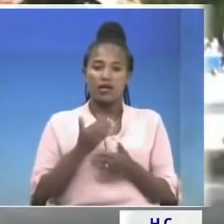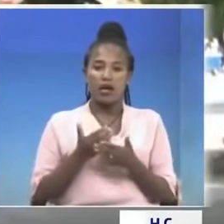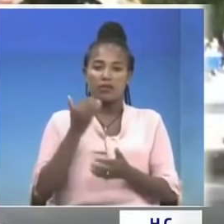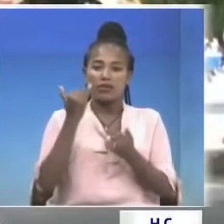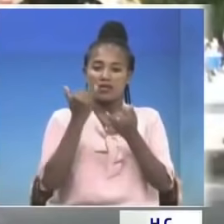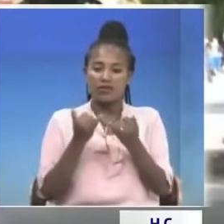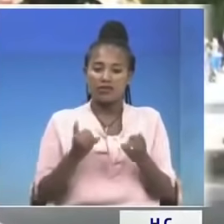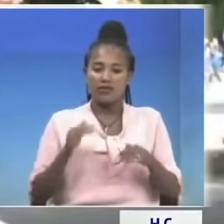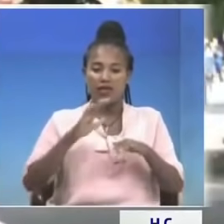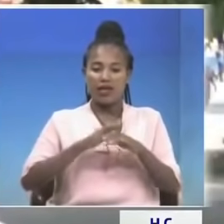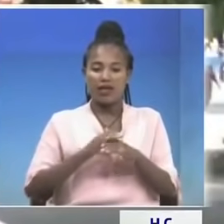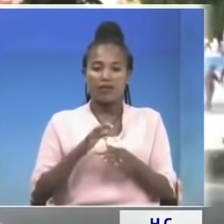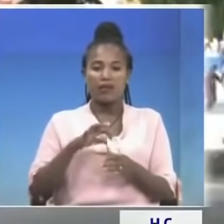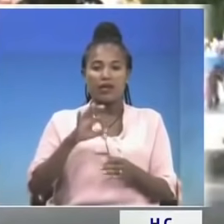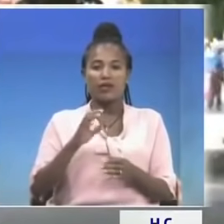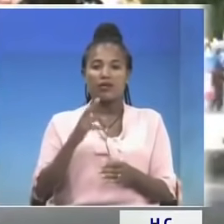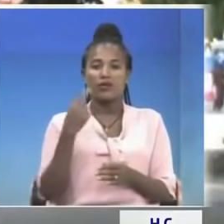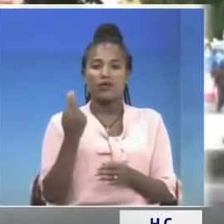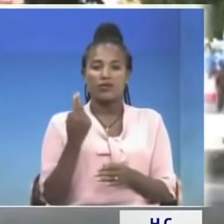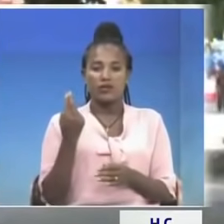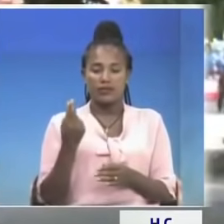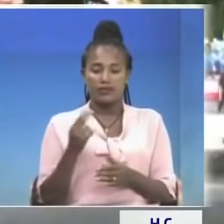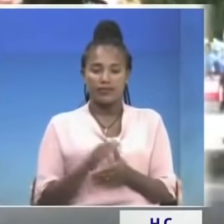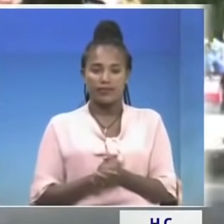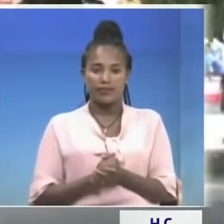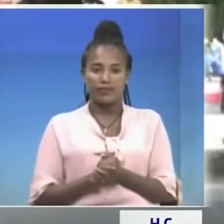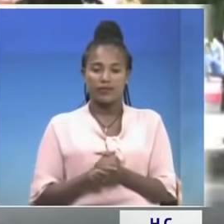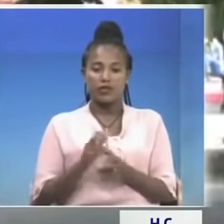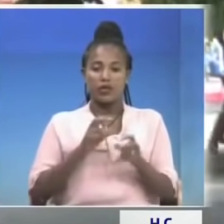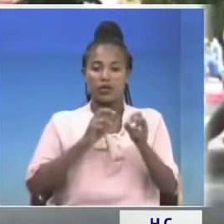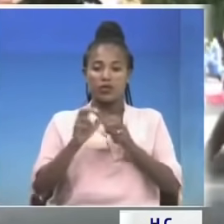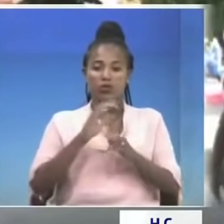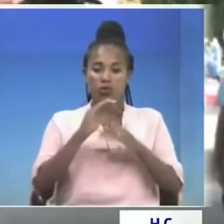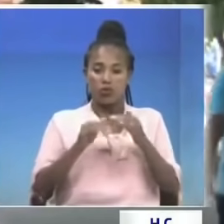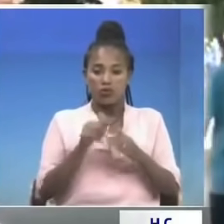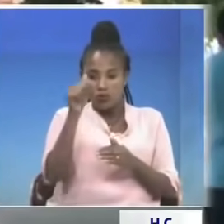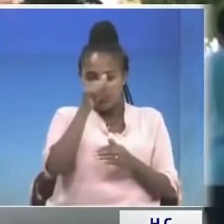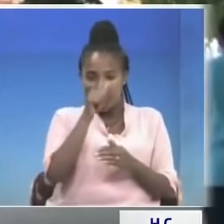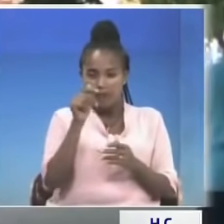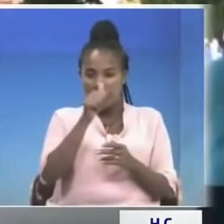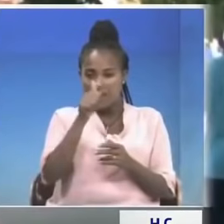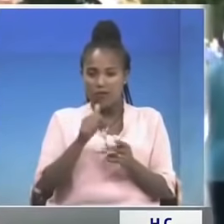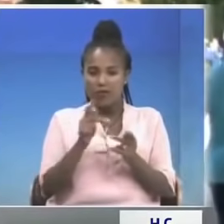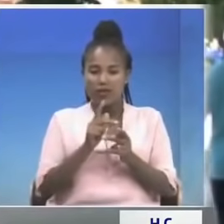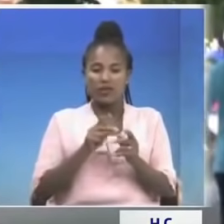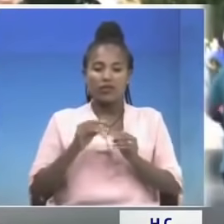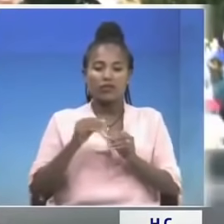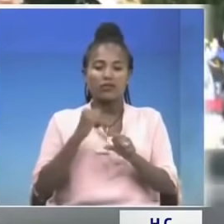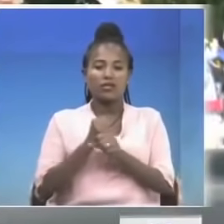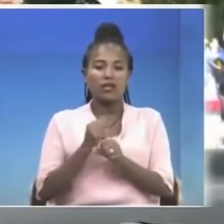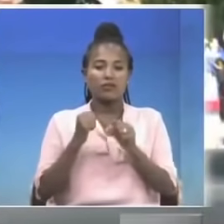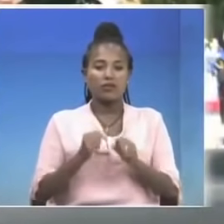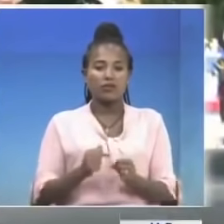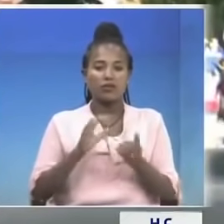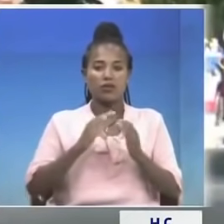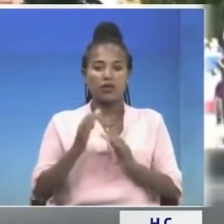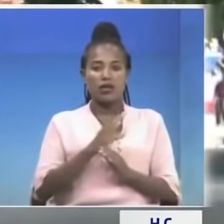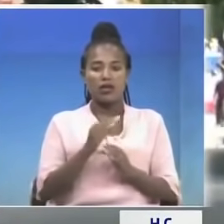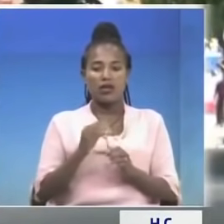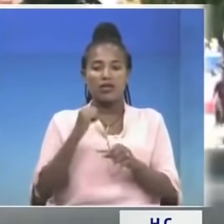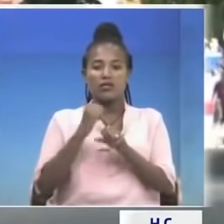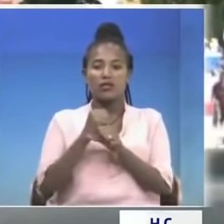ላይ የምናገኘውን ጥቅም ሌሎች ወገኖቻችን ሁሉም ኢትዮጵያ የትም ቦታ ተንቀሳቅሶ መስራት የሚችልበትና